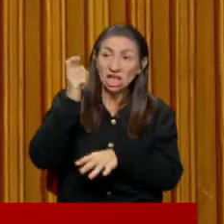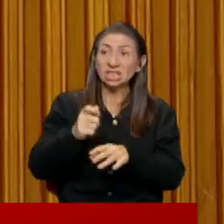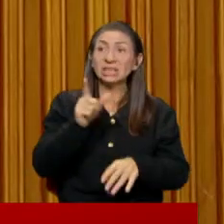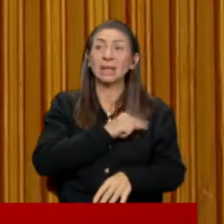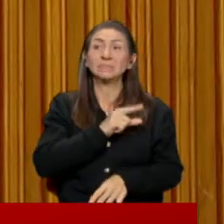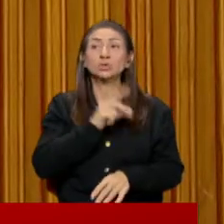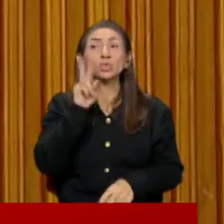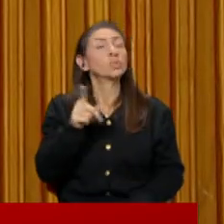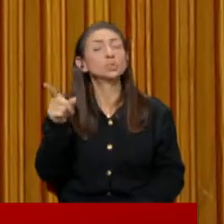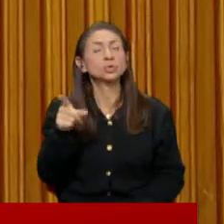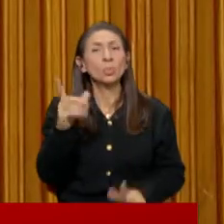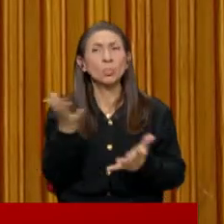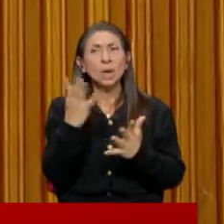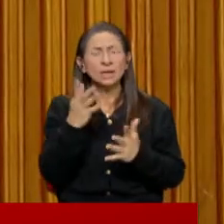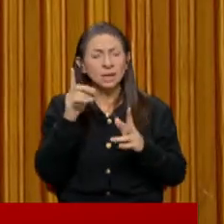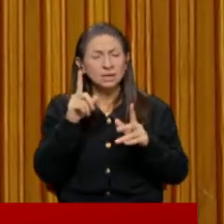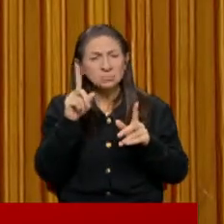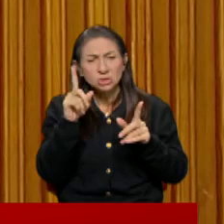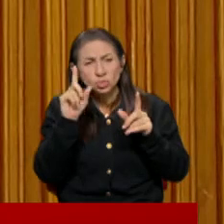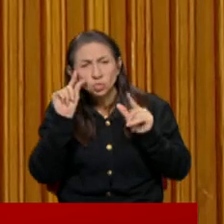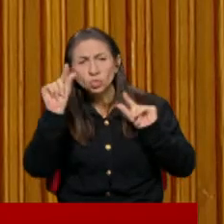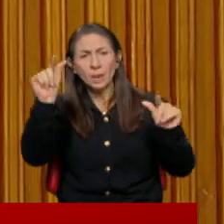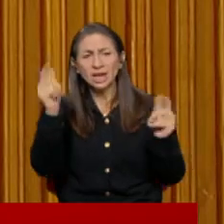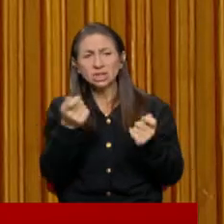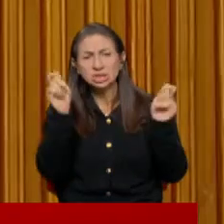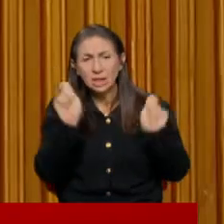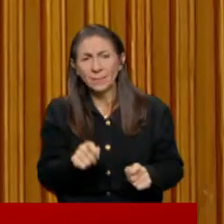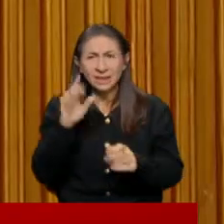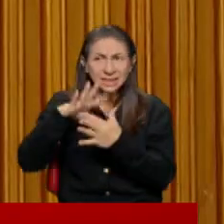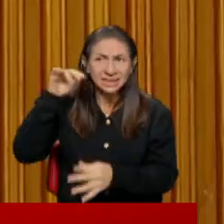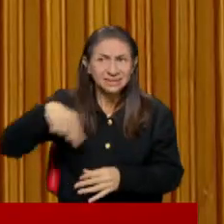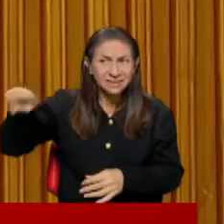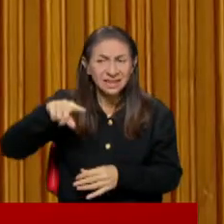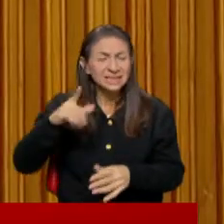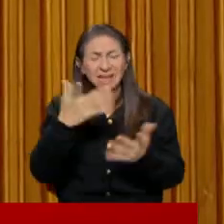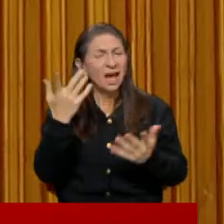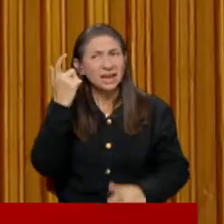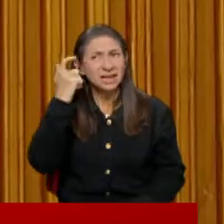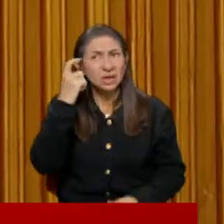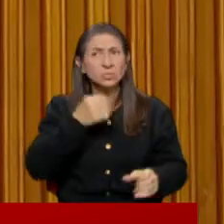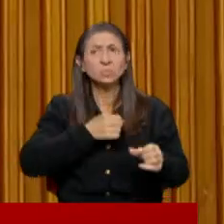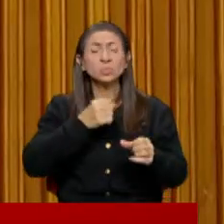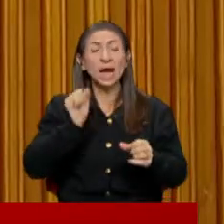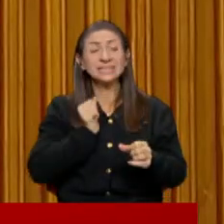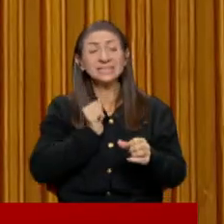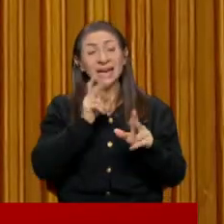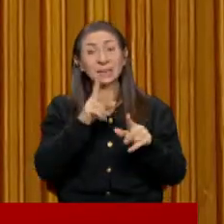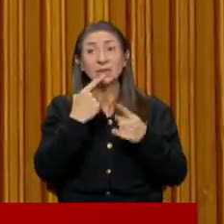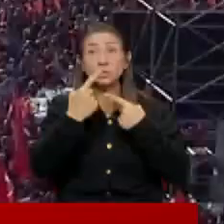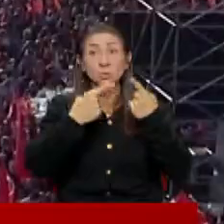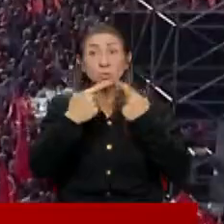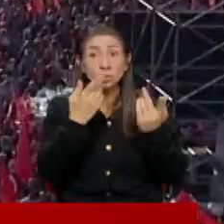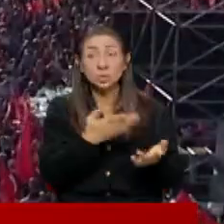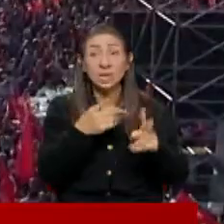temsilcisi görüyorsun? Bu kadar şaibeli bir eyleme imza atanları sen hangi akılla mücahit diye lanse